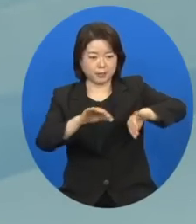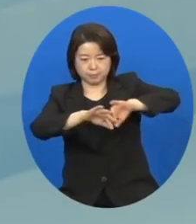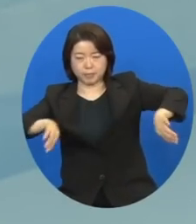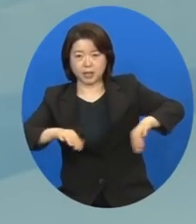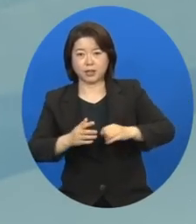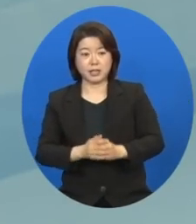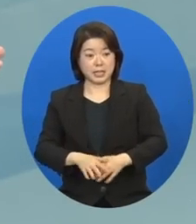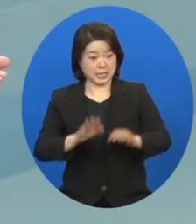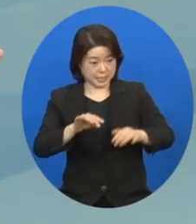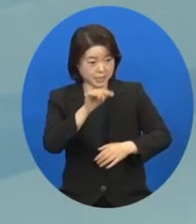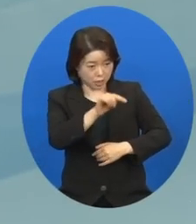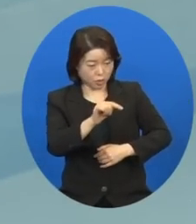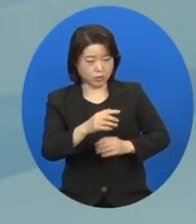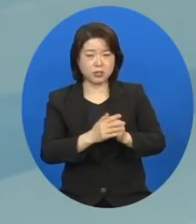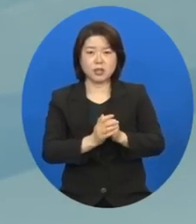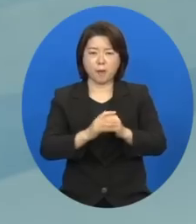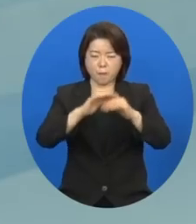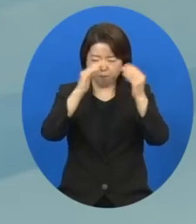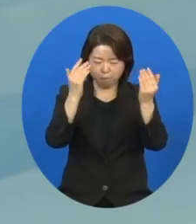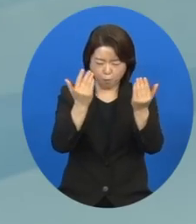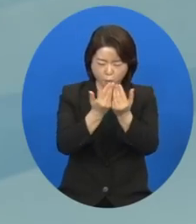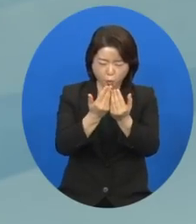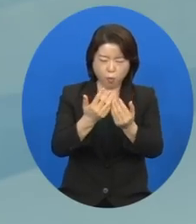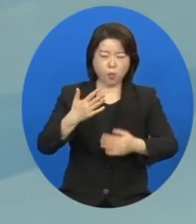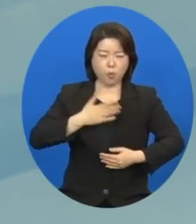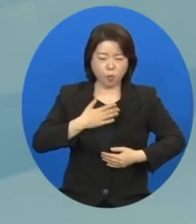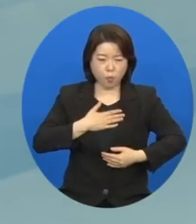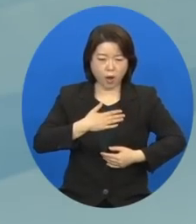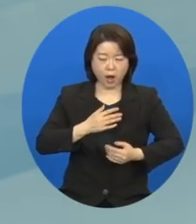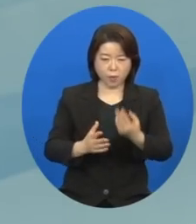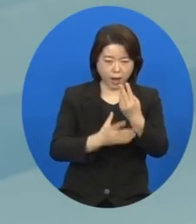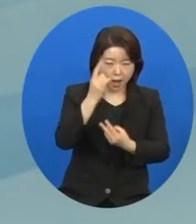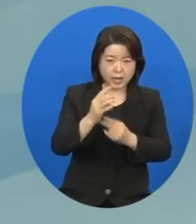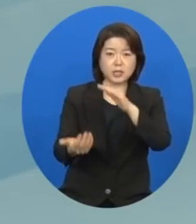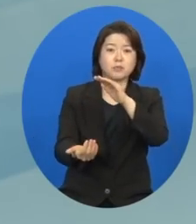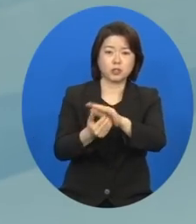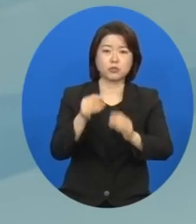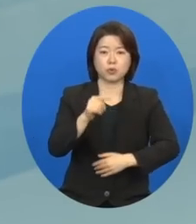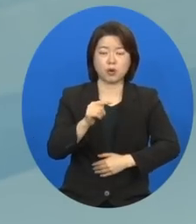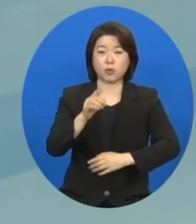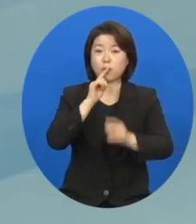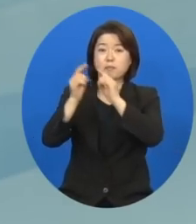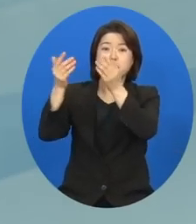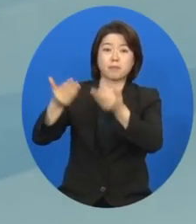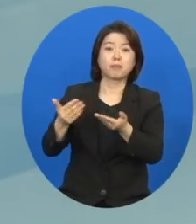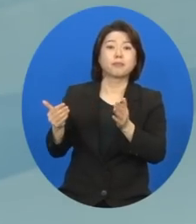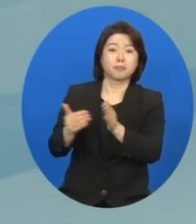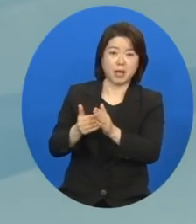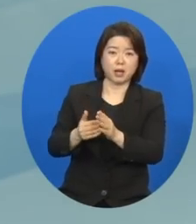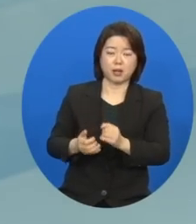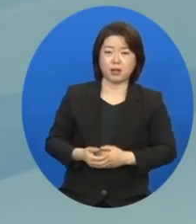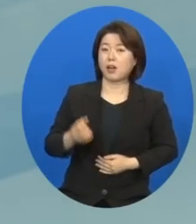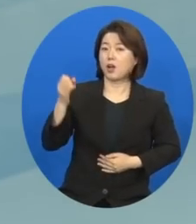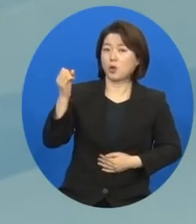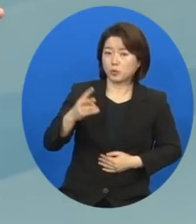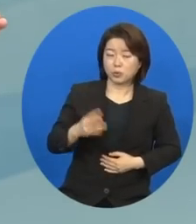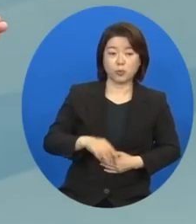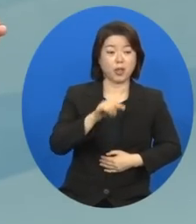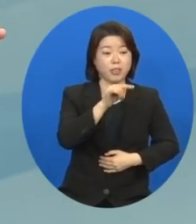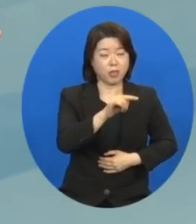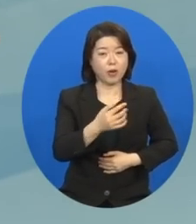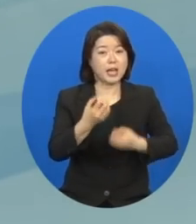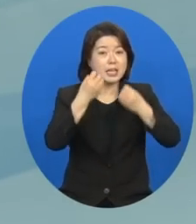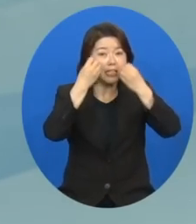너는 진짜 나와의 온전한 하나됨을 이룬 것이다, 하나다라고 말씀을 하시는 거예요. 그러면서 너의 그